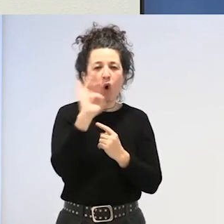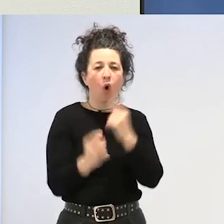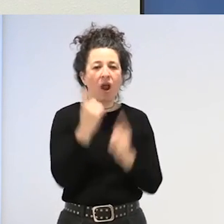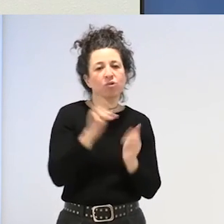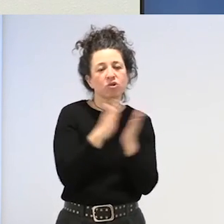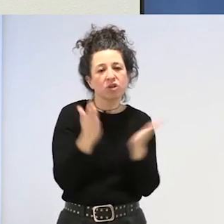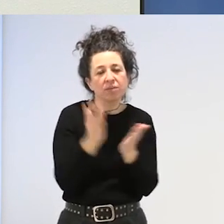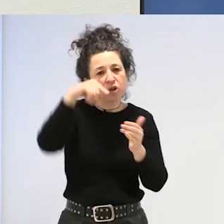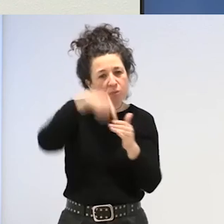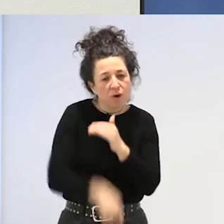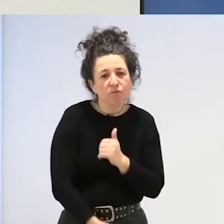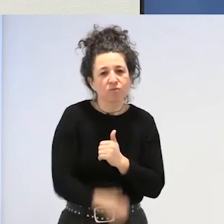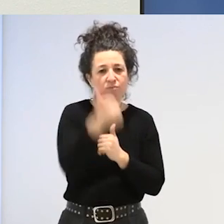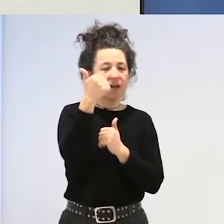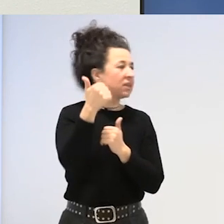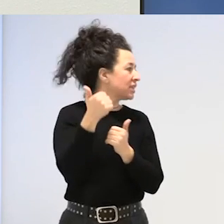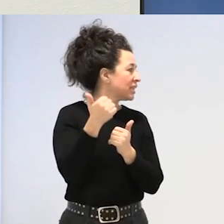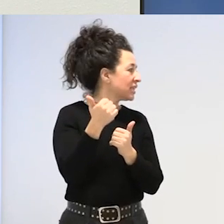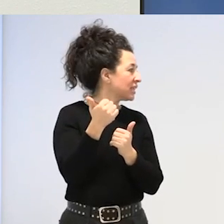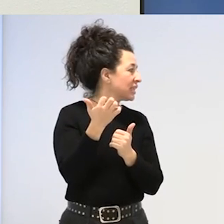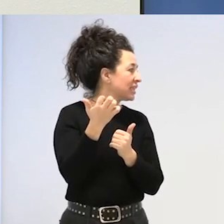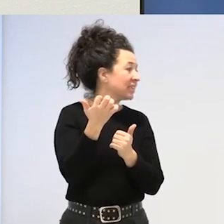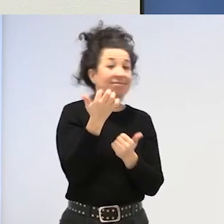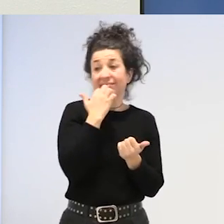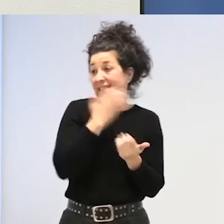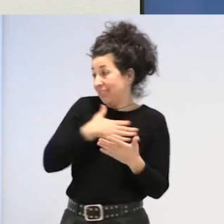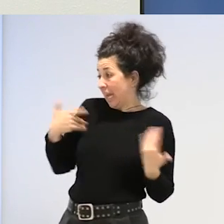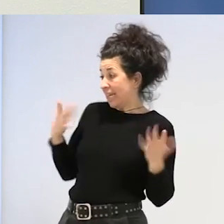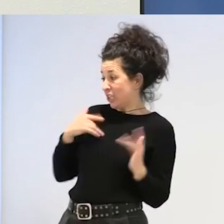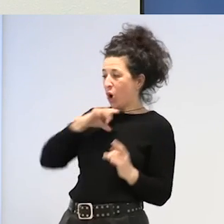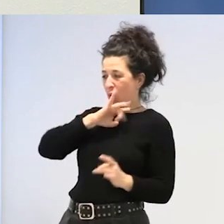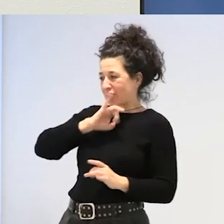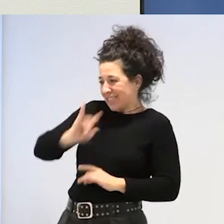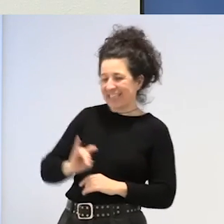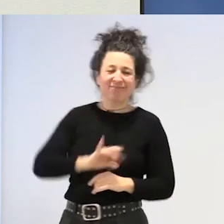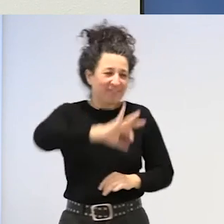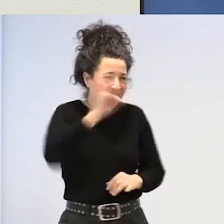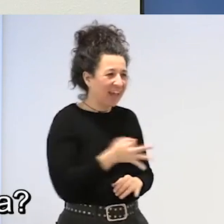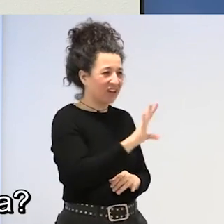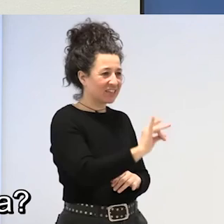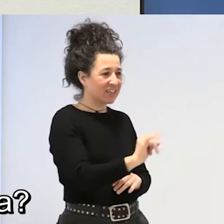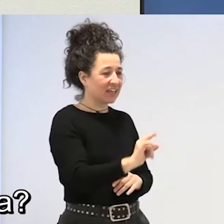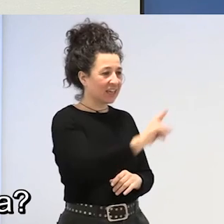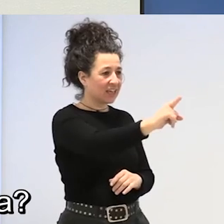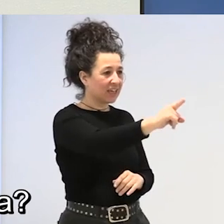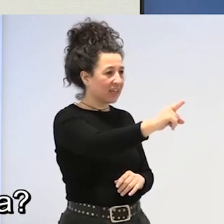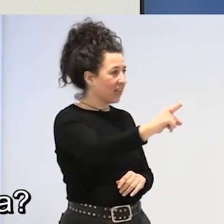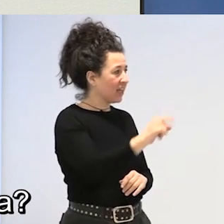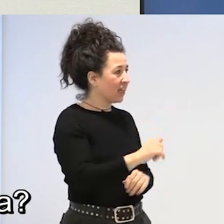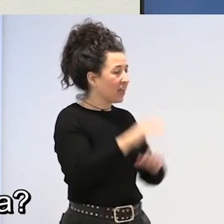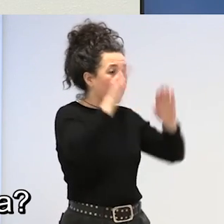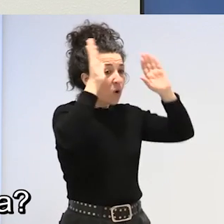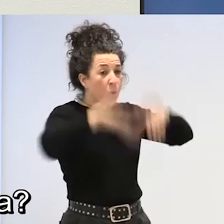inguruan, sakonago edo. Nahi baduzue? Ba, seguro bai. Ez jarri esan izue